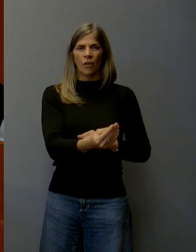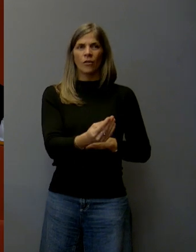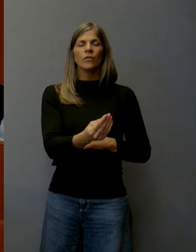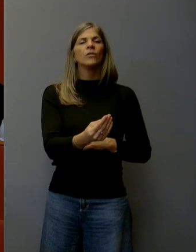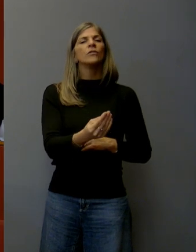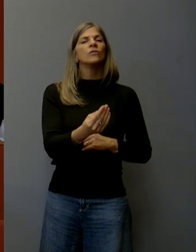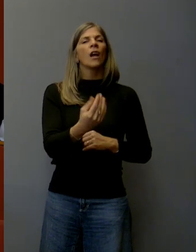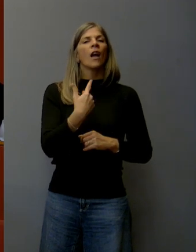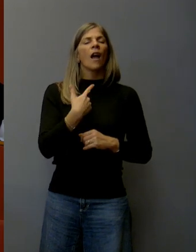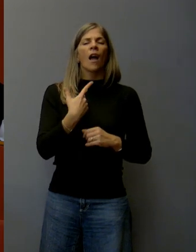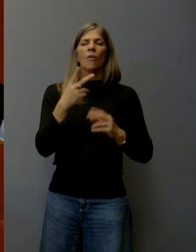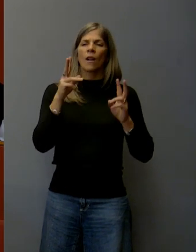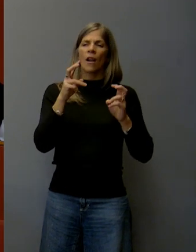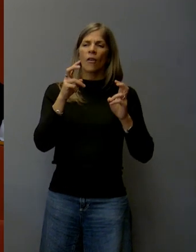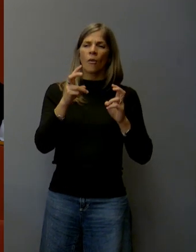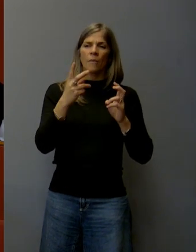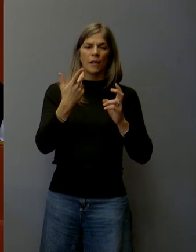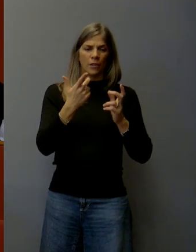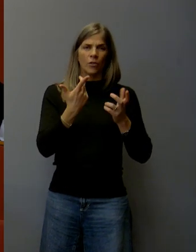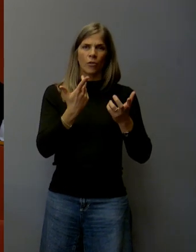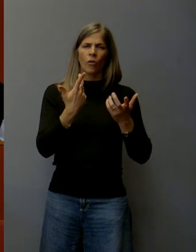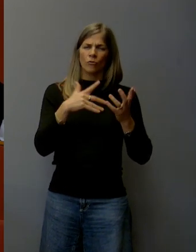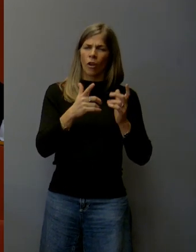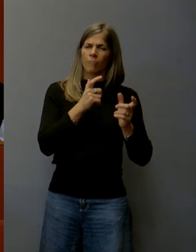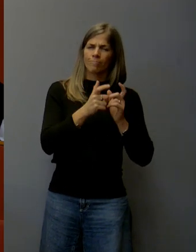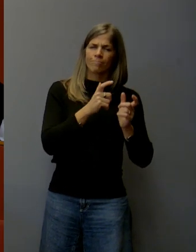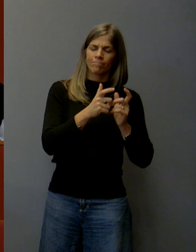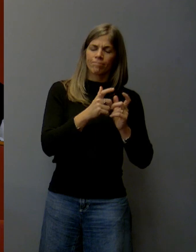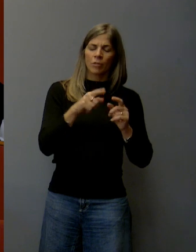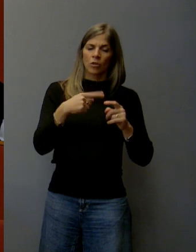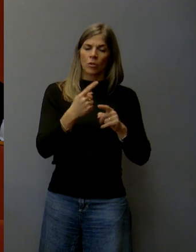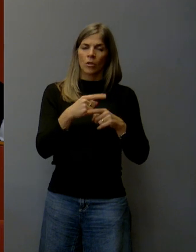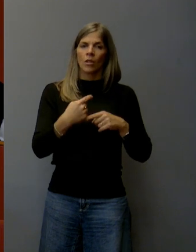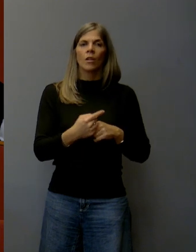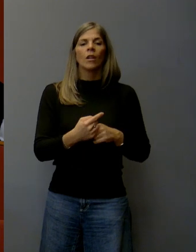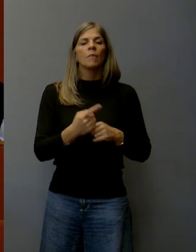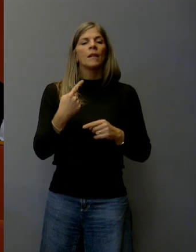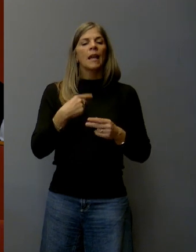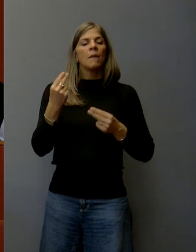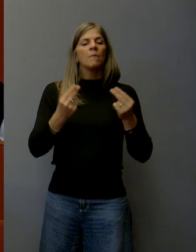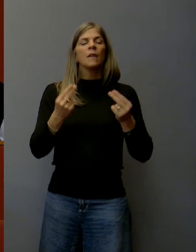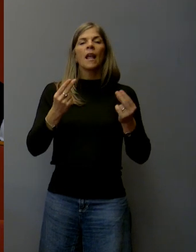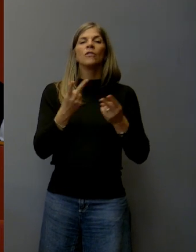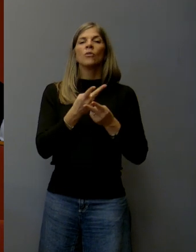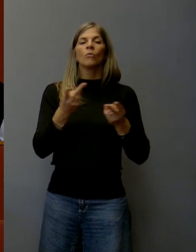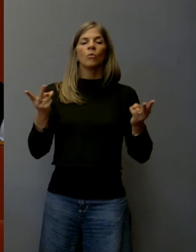poi torneremo a discutere è un problema di fondo il bilancio pubblico è impostato in maniera tale che